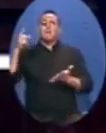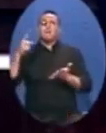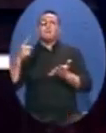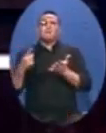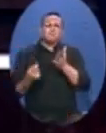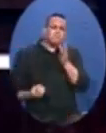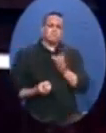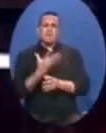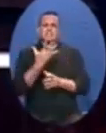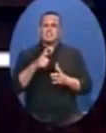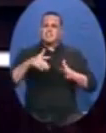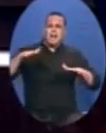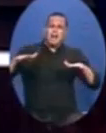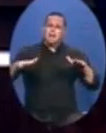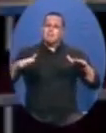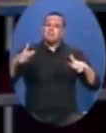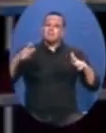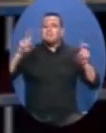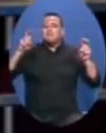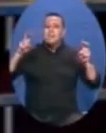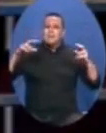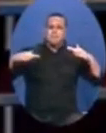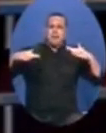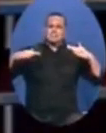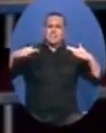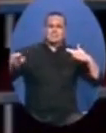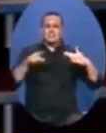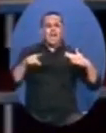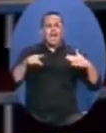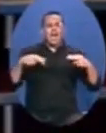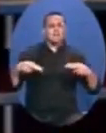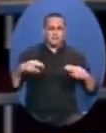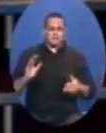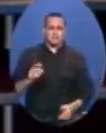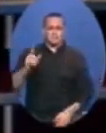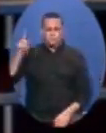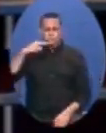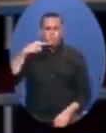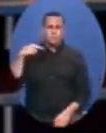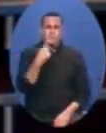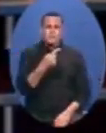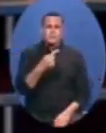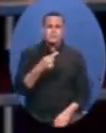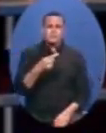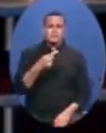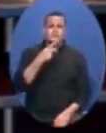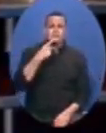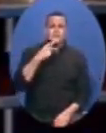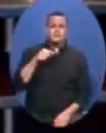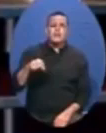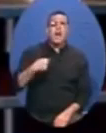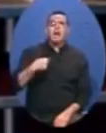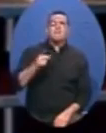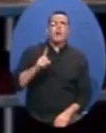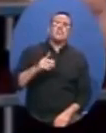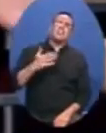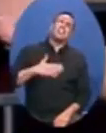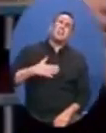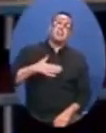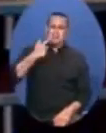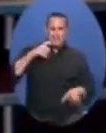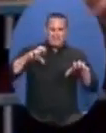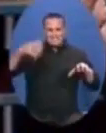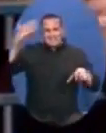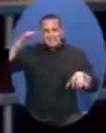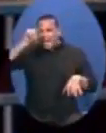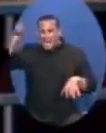מייצר את מאזן האימה הזה מחדש? תראו, הוא קובר עם האמירה האמריקאית הוותיקה, no more Mr. Nice Guy. הוא אומר, הנשיאים